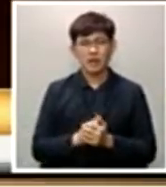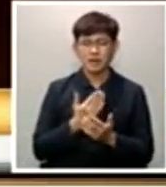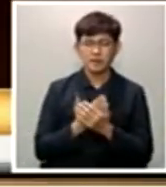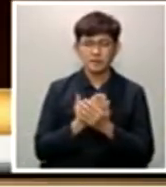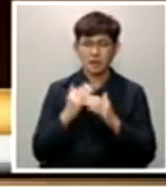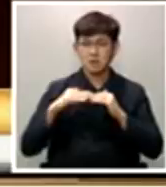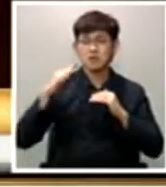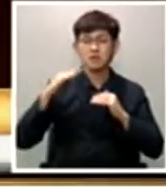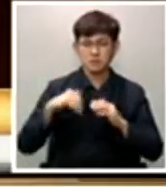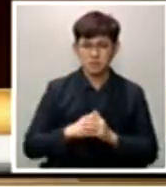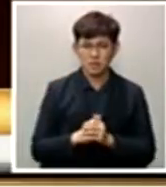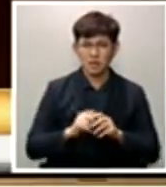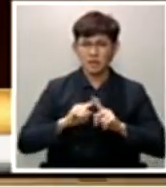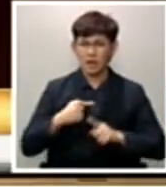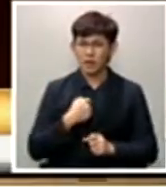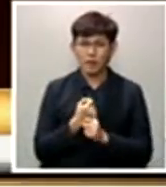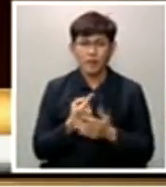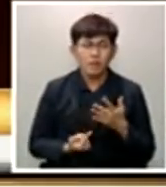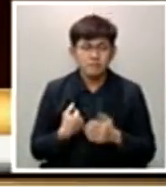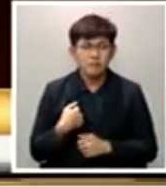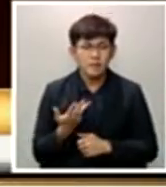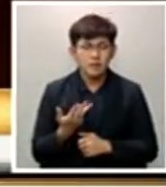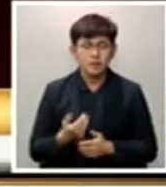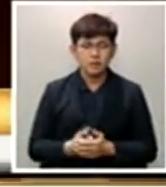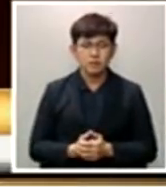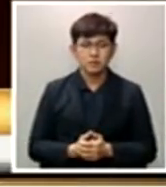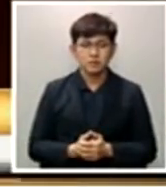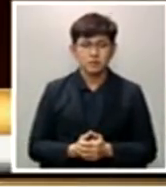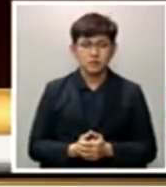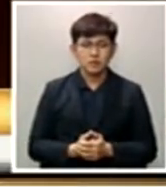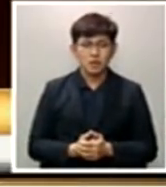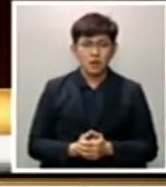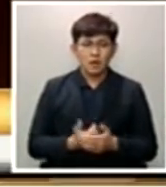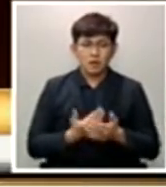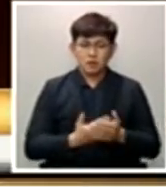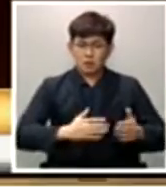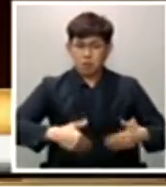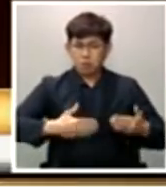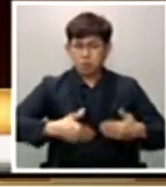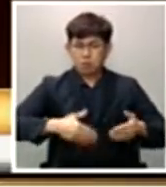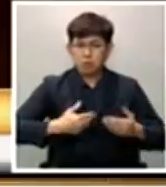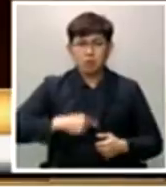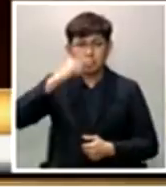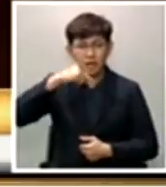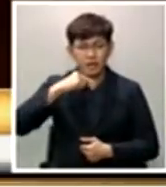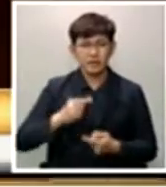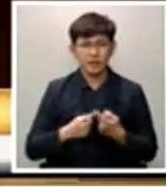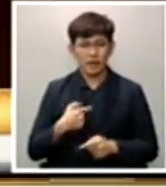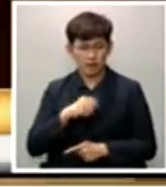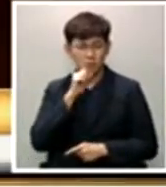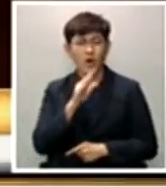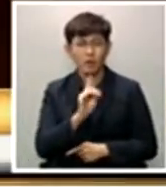ากทั้งที่เราไม่ได้ไปทำอะไรเลยเงินมันหลั่งเข้ามาในประเทศไทยแต่เขาหาว่าเรานี่แ